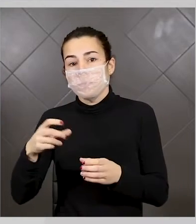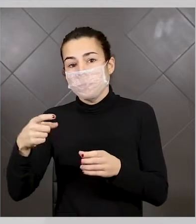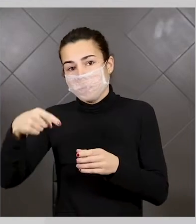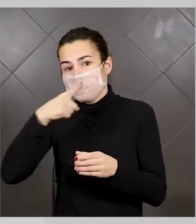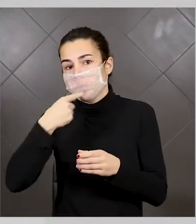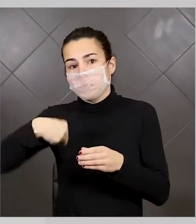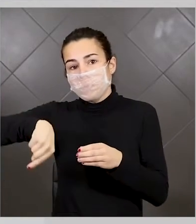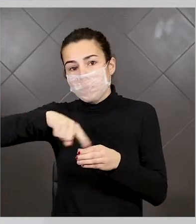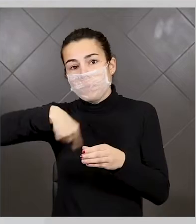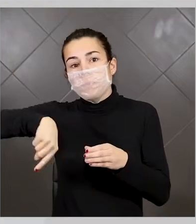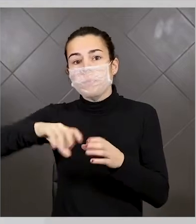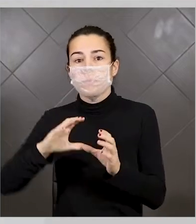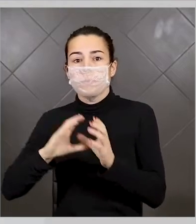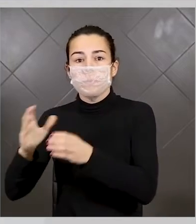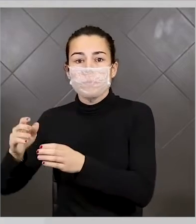sense arribar